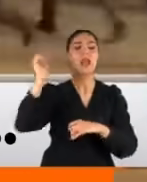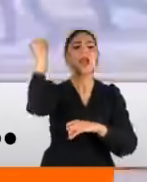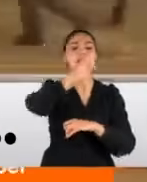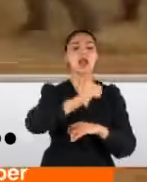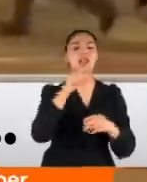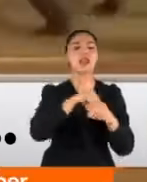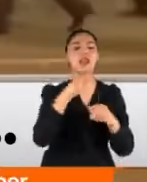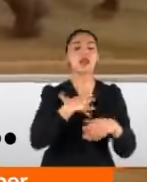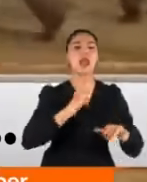olacağı ifade edildi